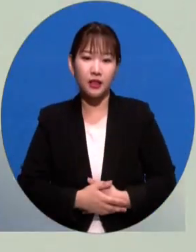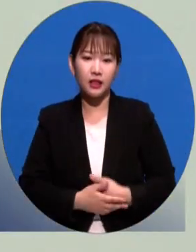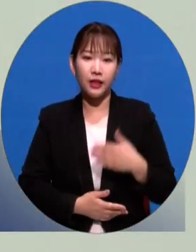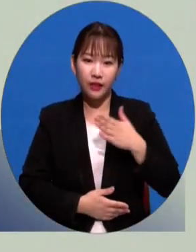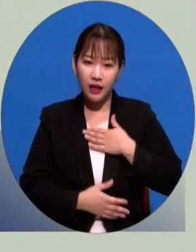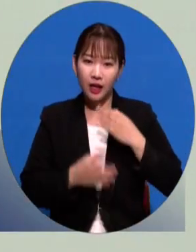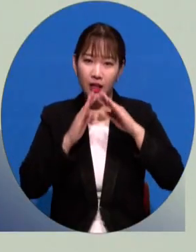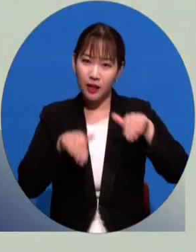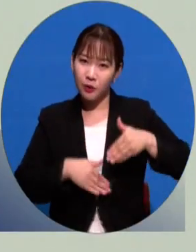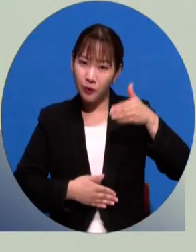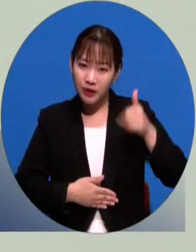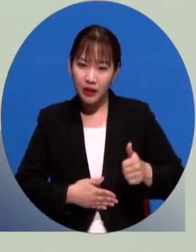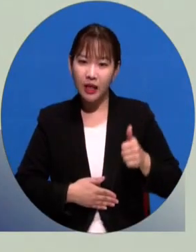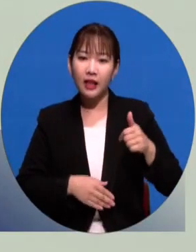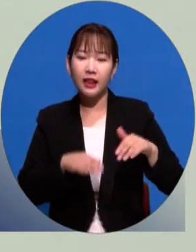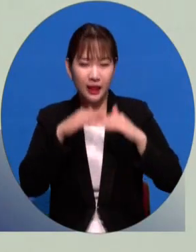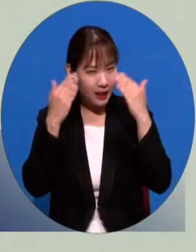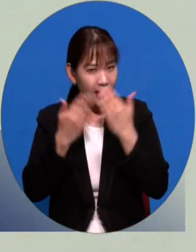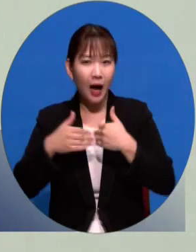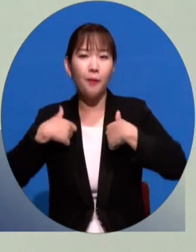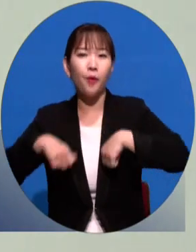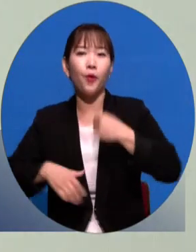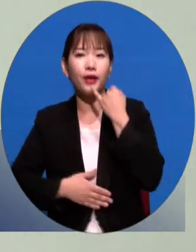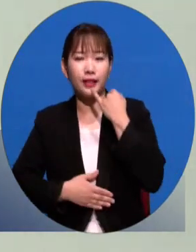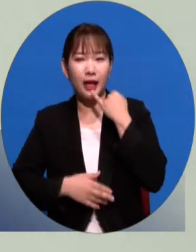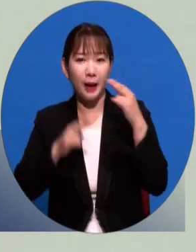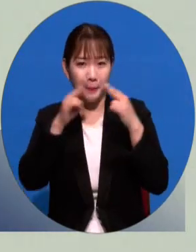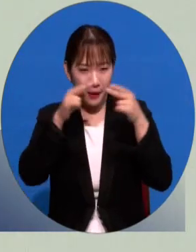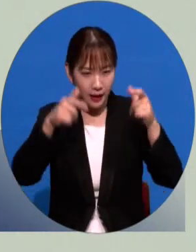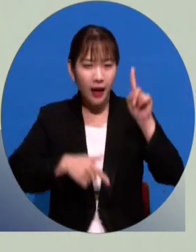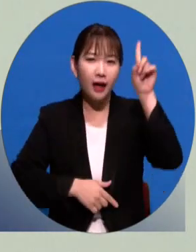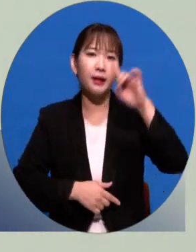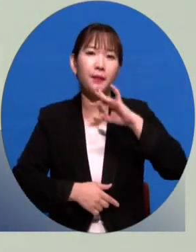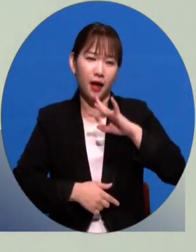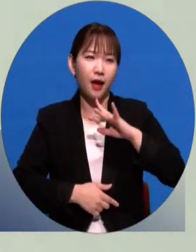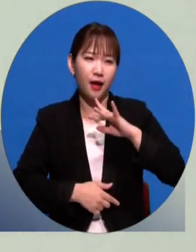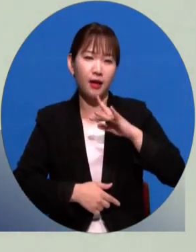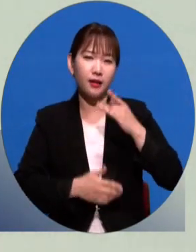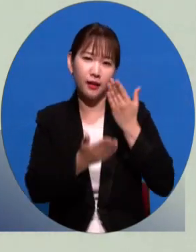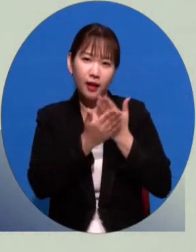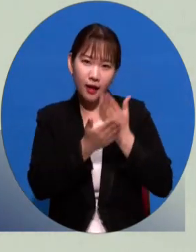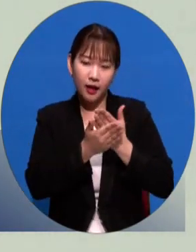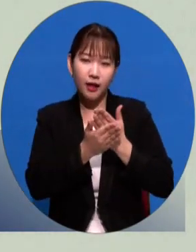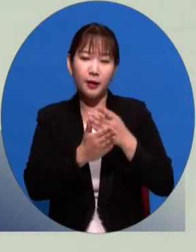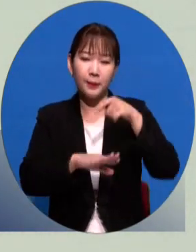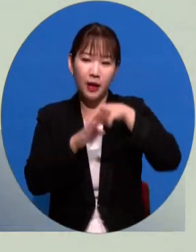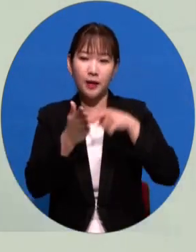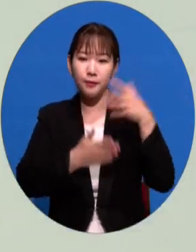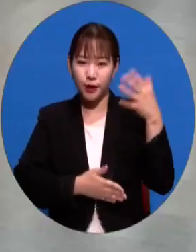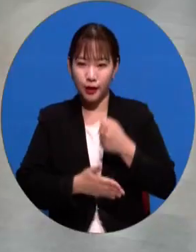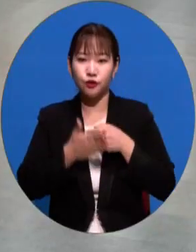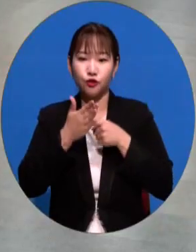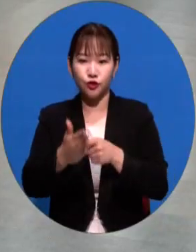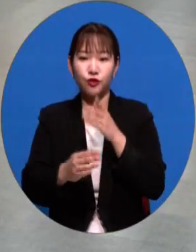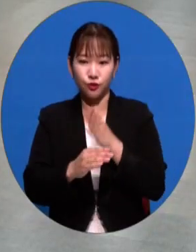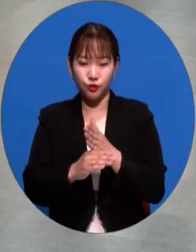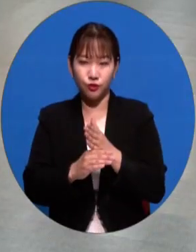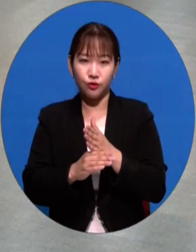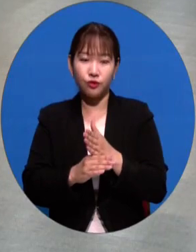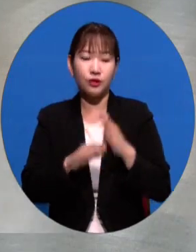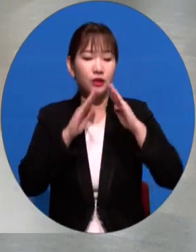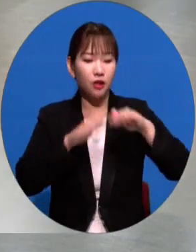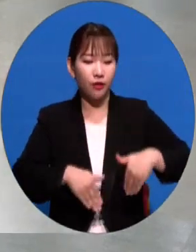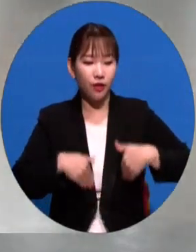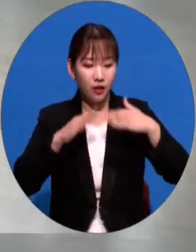김영록 지사님이 다른 모든 것을 안 해도 좋다 이런 마음을 가지고 추진하고 있는 사업입니다.